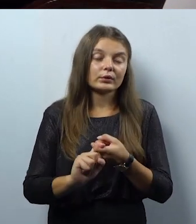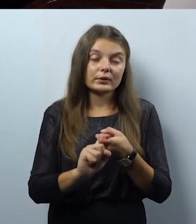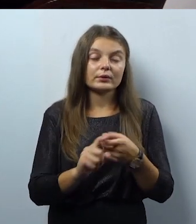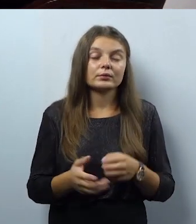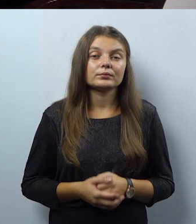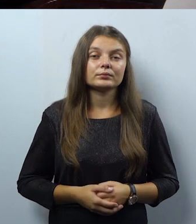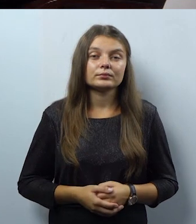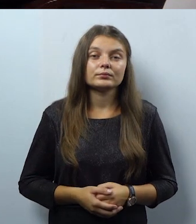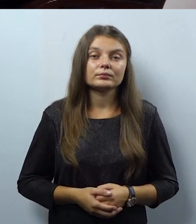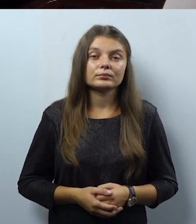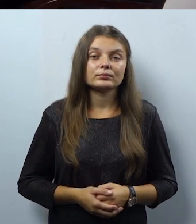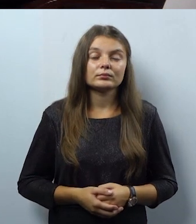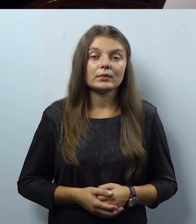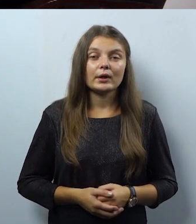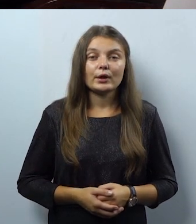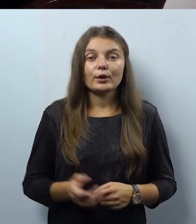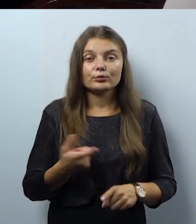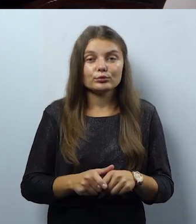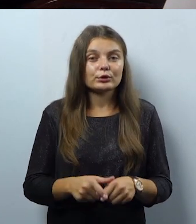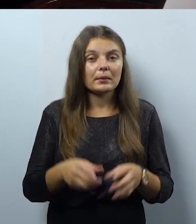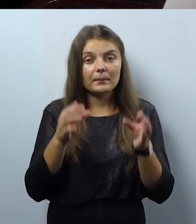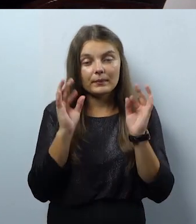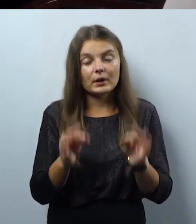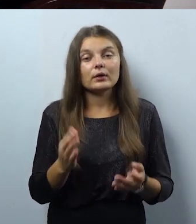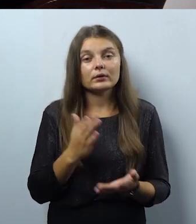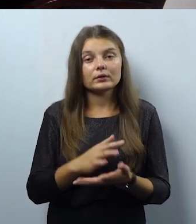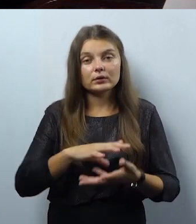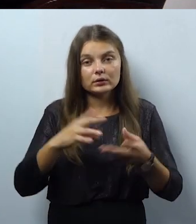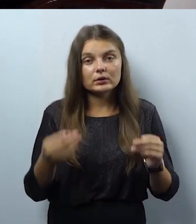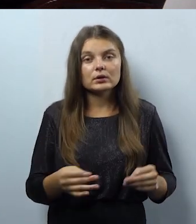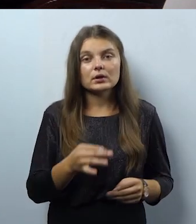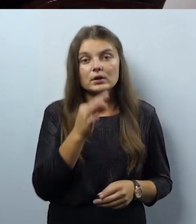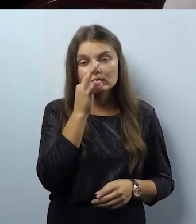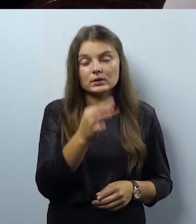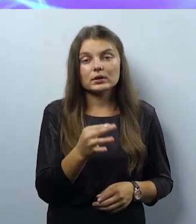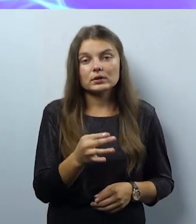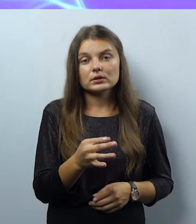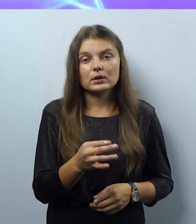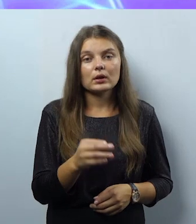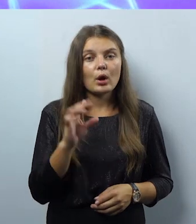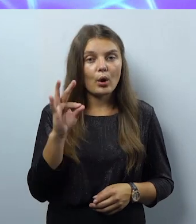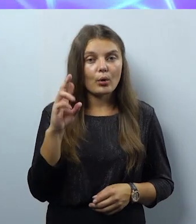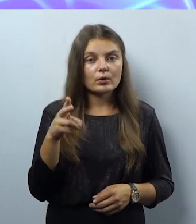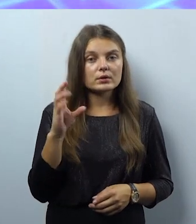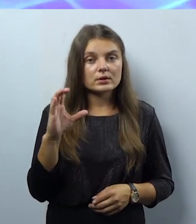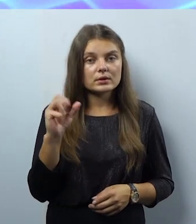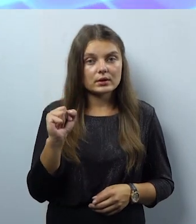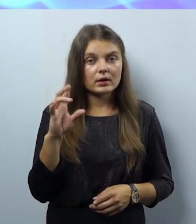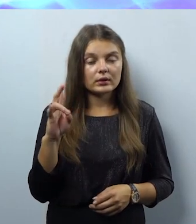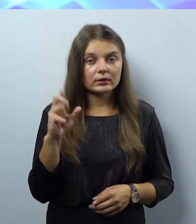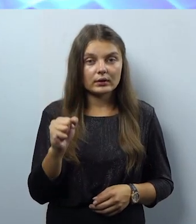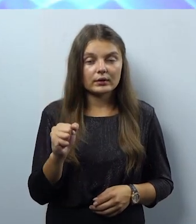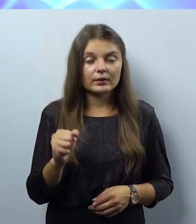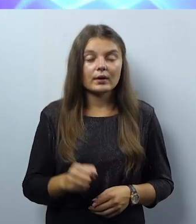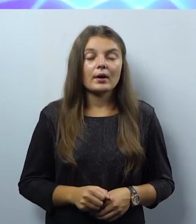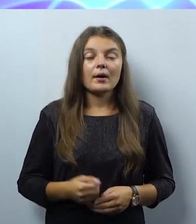що ми маємо і дуже правильний висновок, який сказала пані Оксана, що ми орієнтуємося на пацієнта. Оце